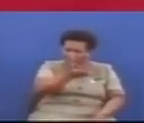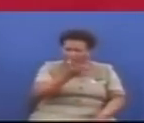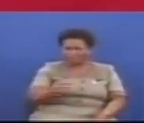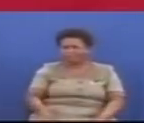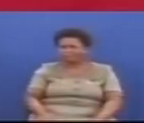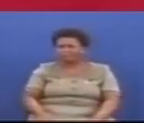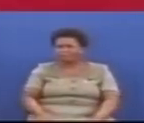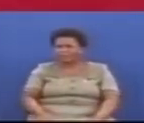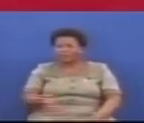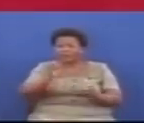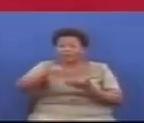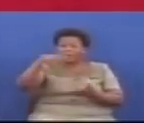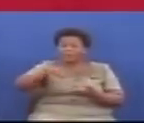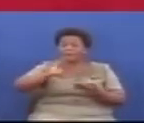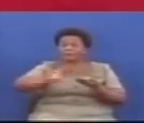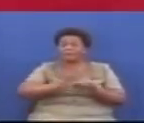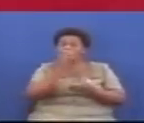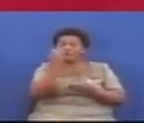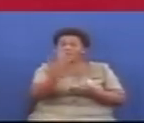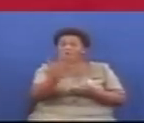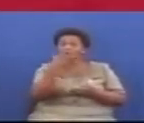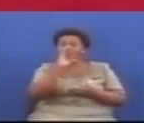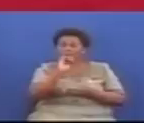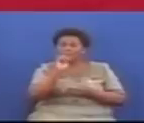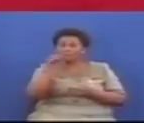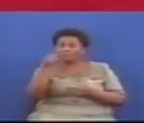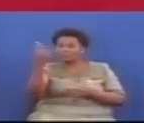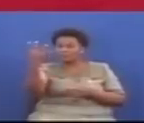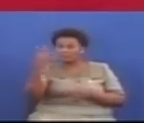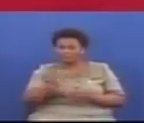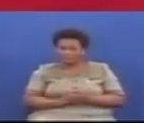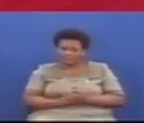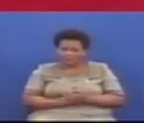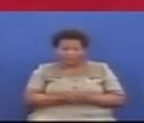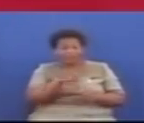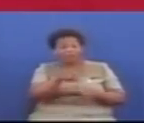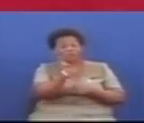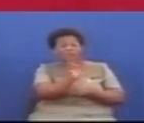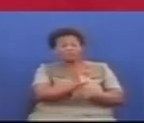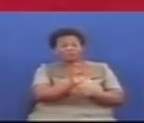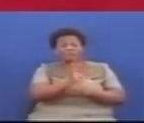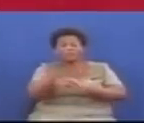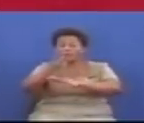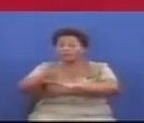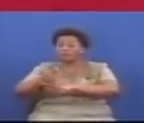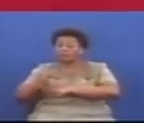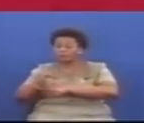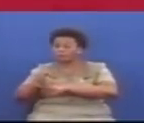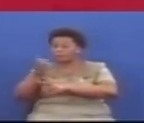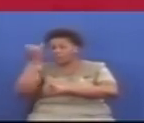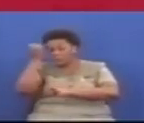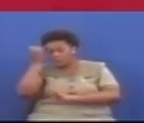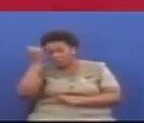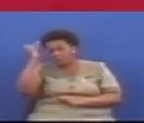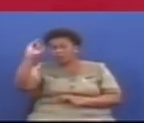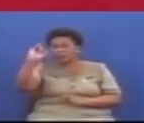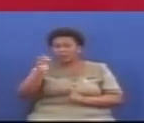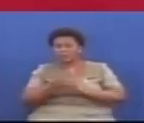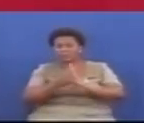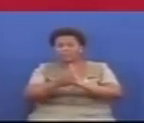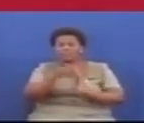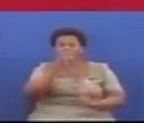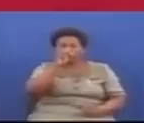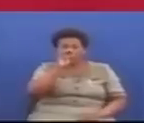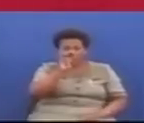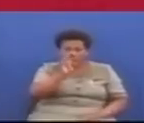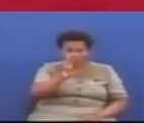JV kwa gharama ya shilingi bilioni 50.4 na kusimamiwa na kampuni ya mshauri elekezi UWP